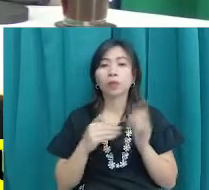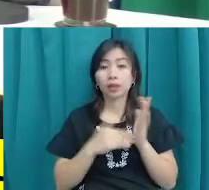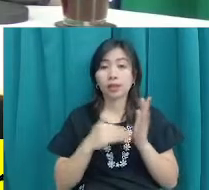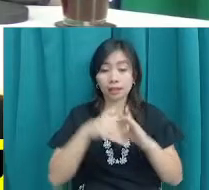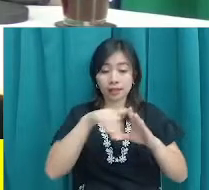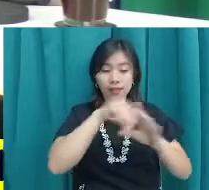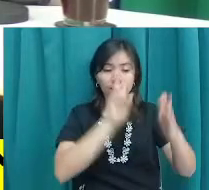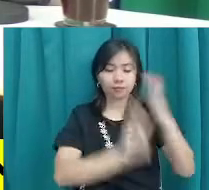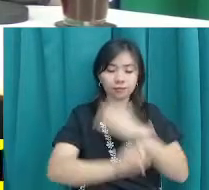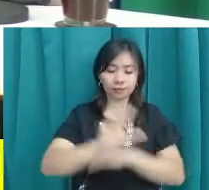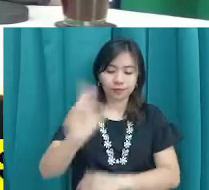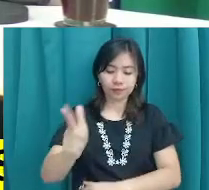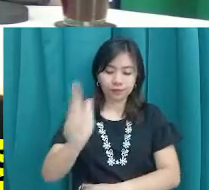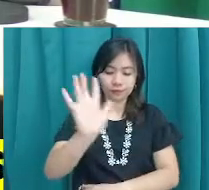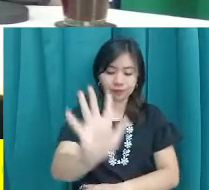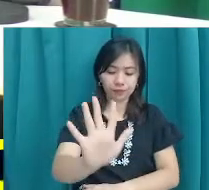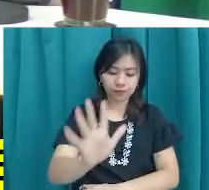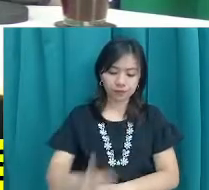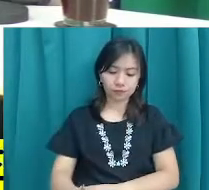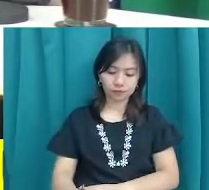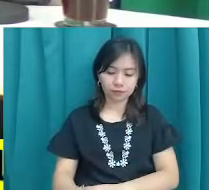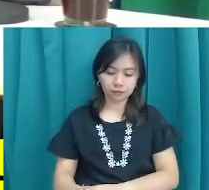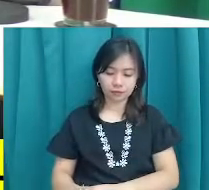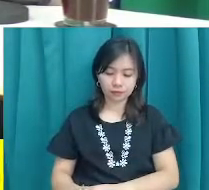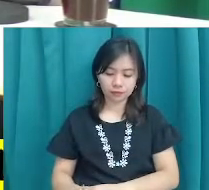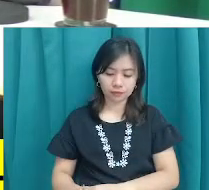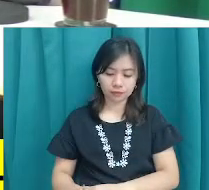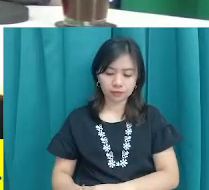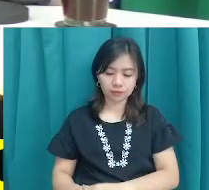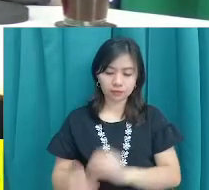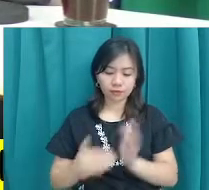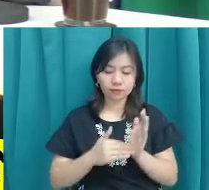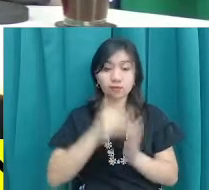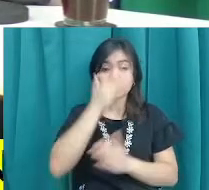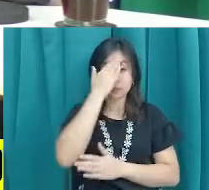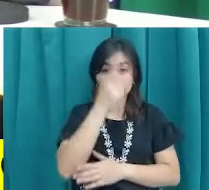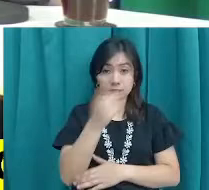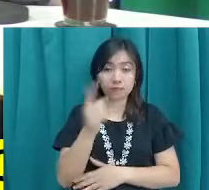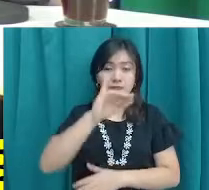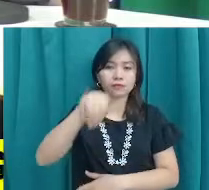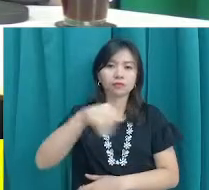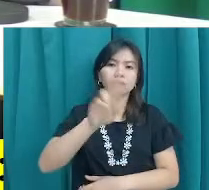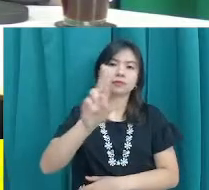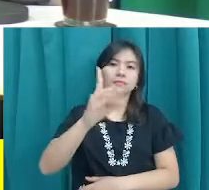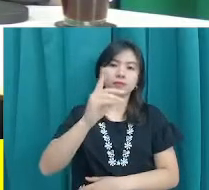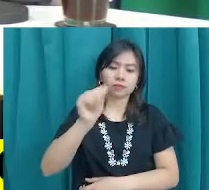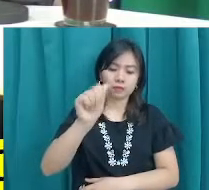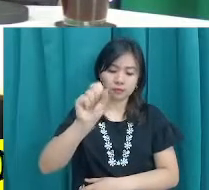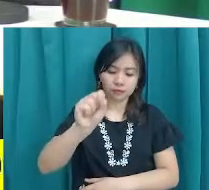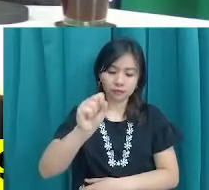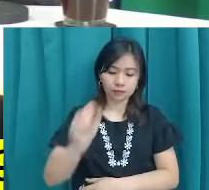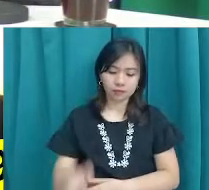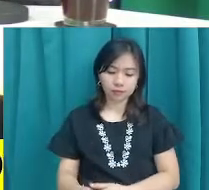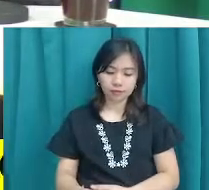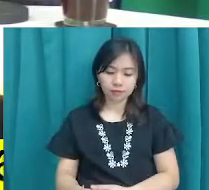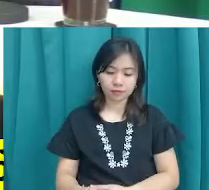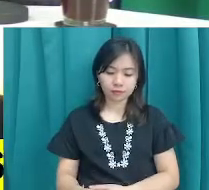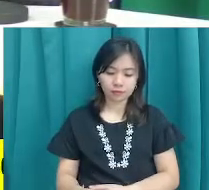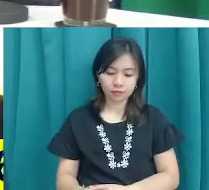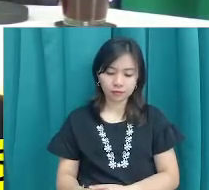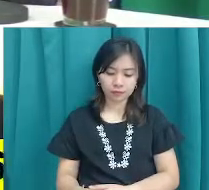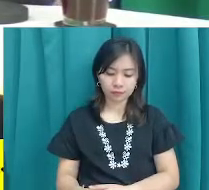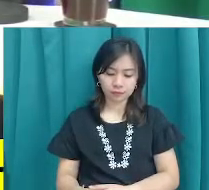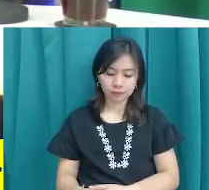na tayo sa verse 25 muna. Sino yun na sa verse 25? Si Judas. si Judas Iscariote. Tama ba? Si